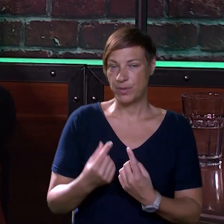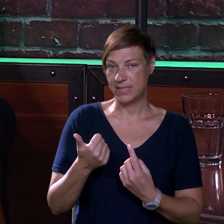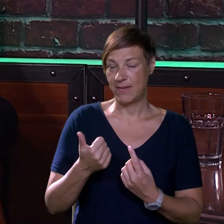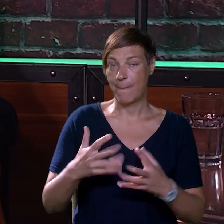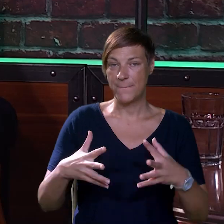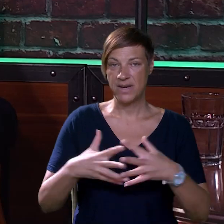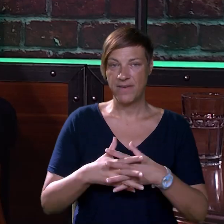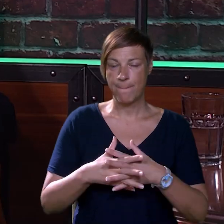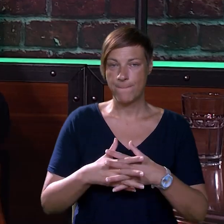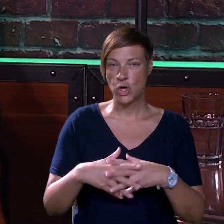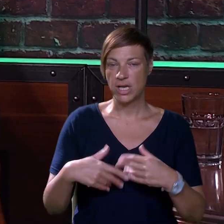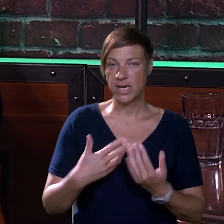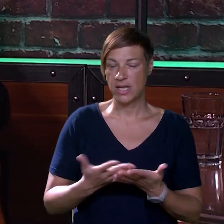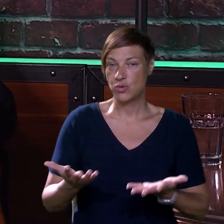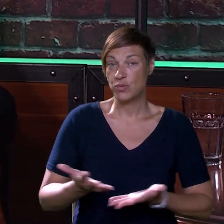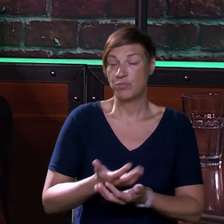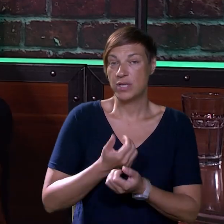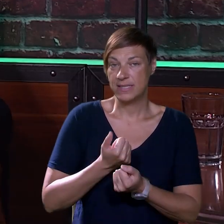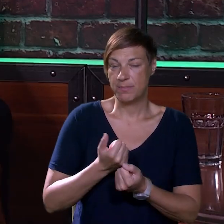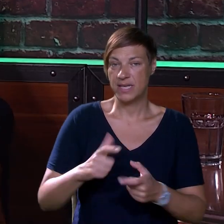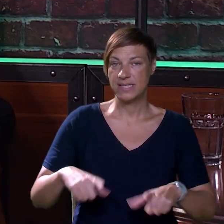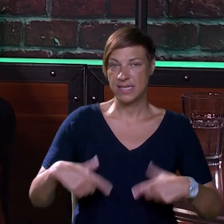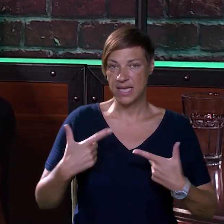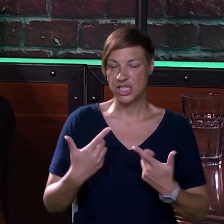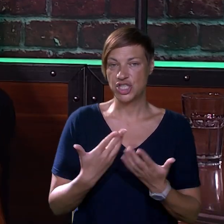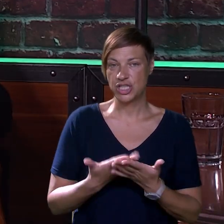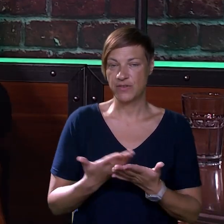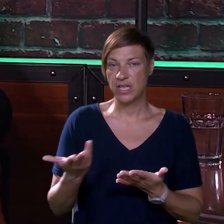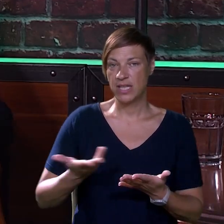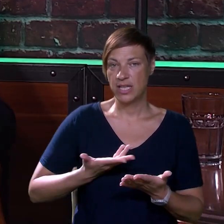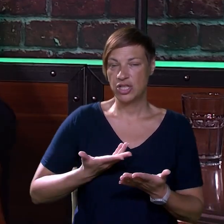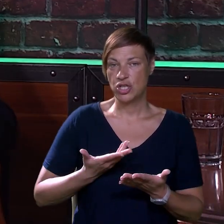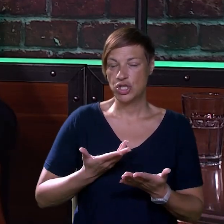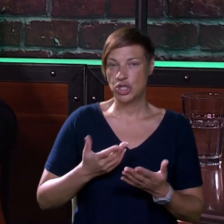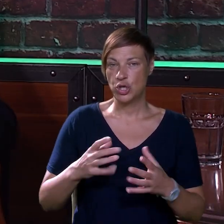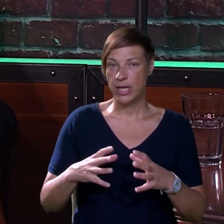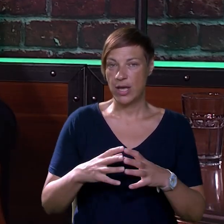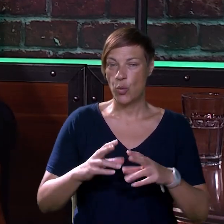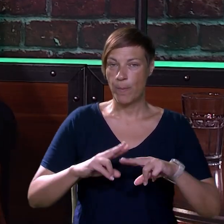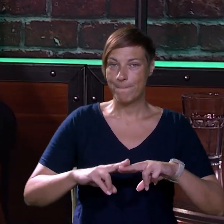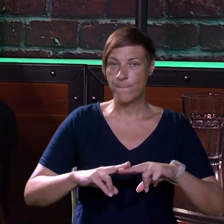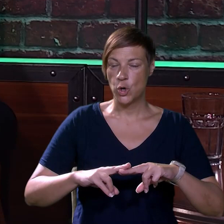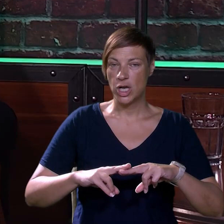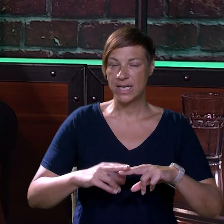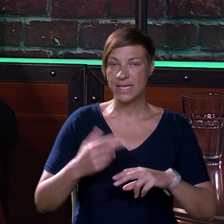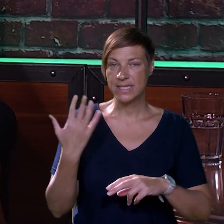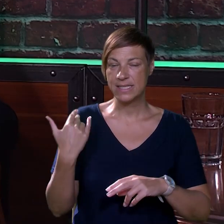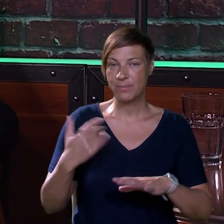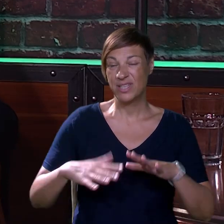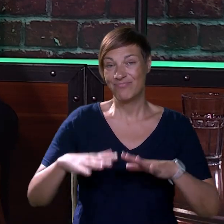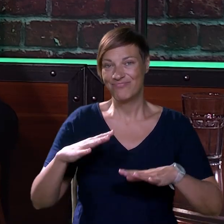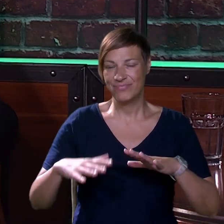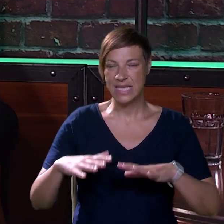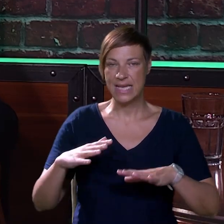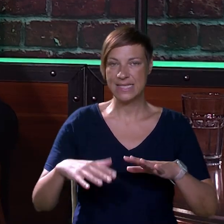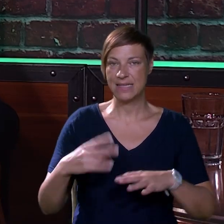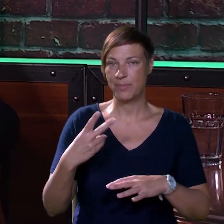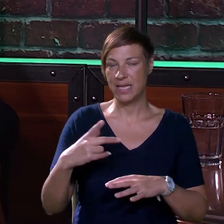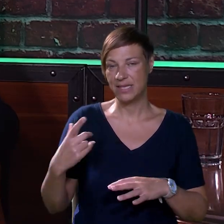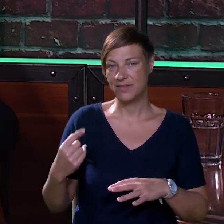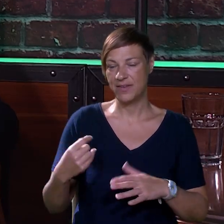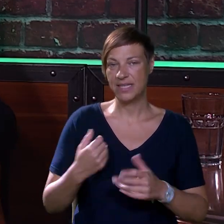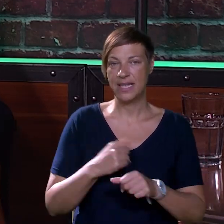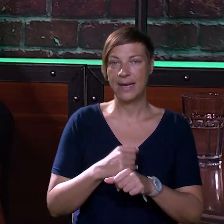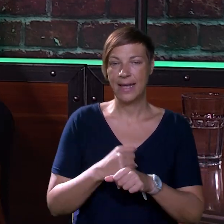po gradu, mu je spasila život. On je došao u koronarnu. U koronarnu je bio nestabilan